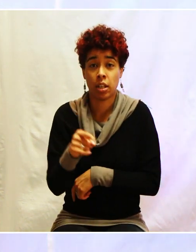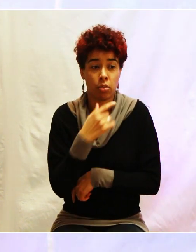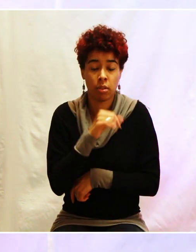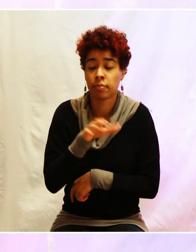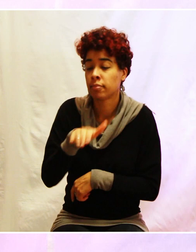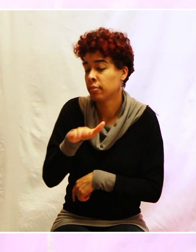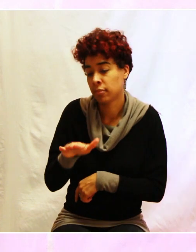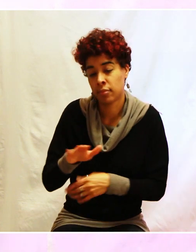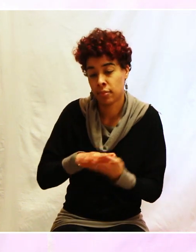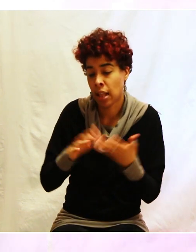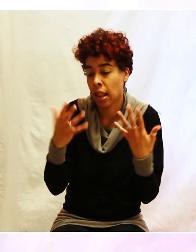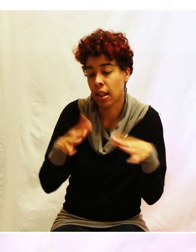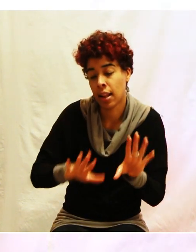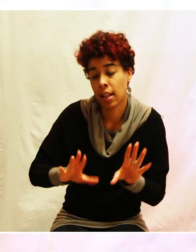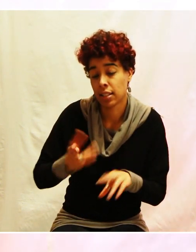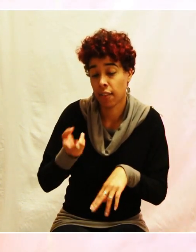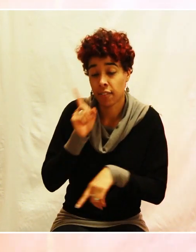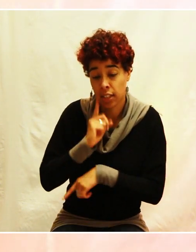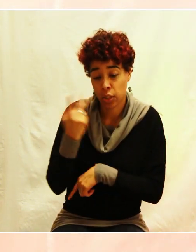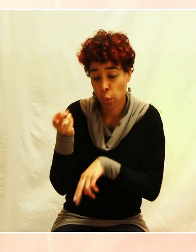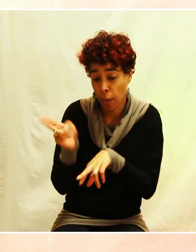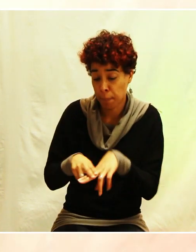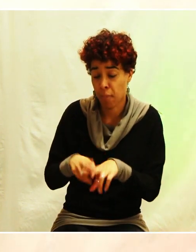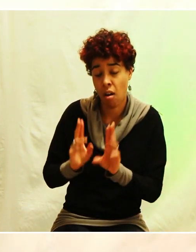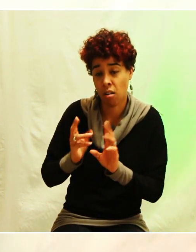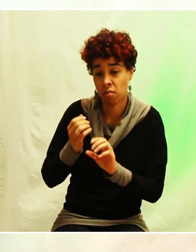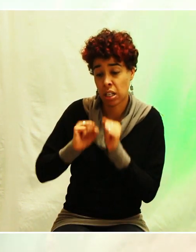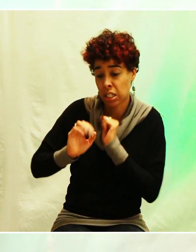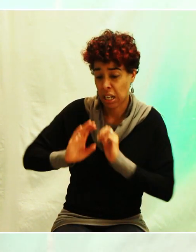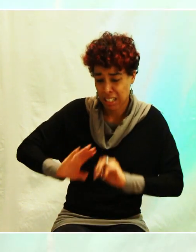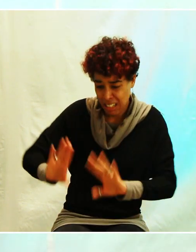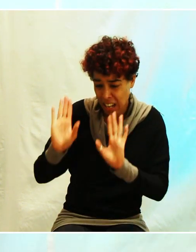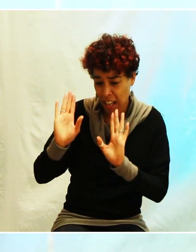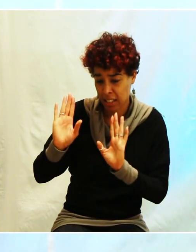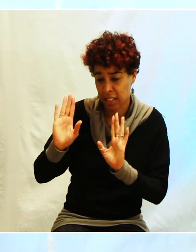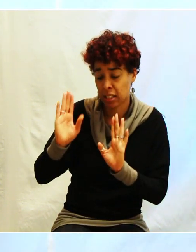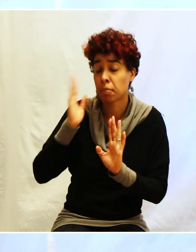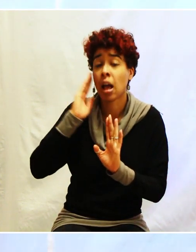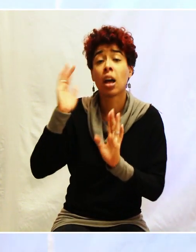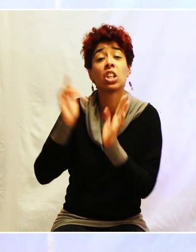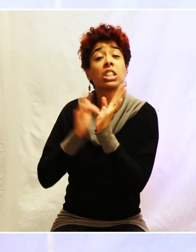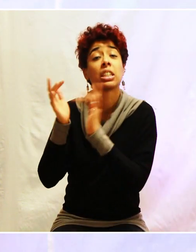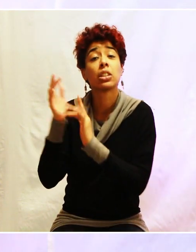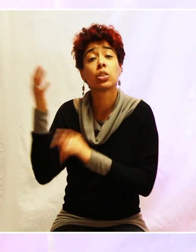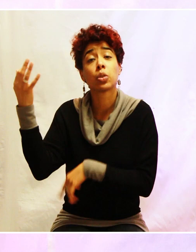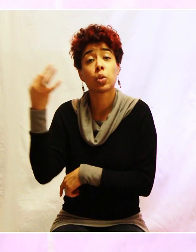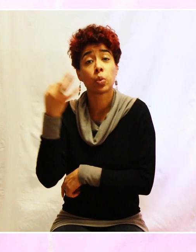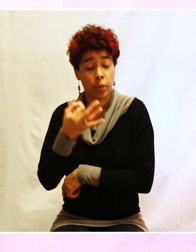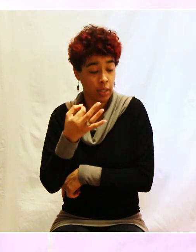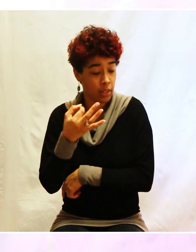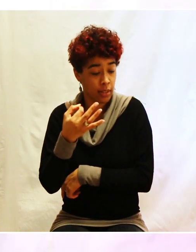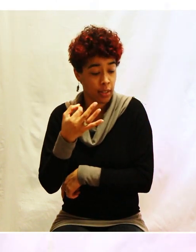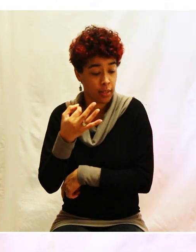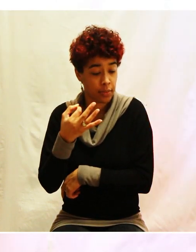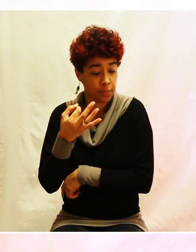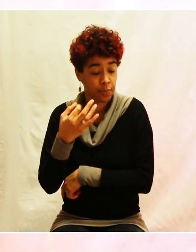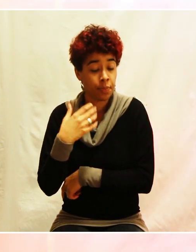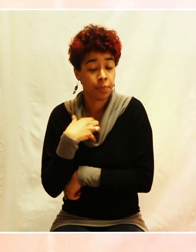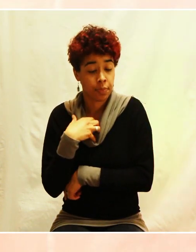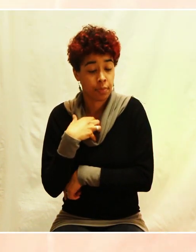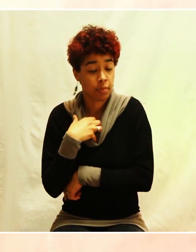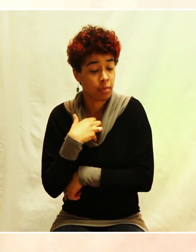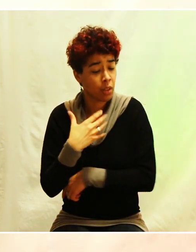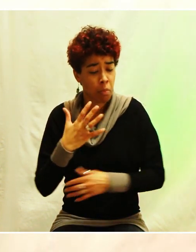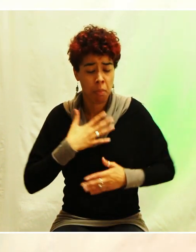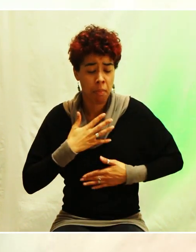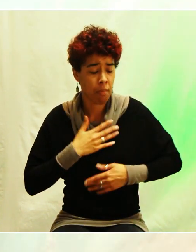Pourquoi importuner davantage le maître ?» Mais Jésus, sans tenir compte de ces paroles, dit au chef de la synagogue «